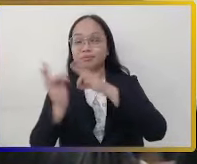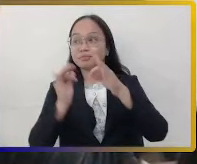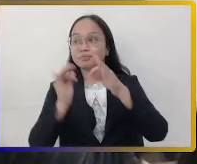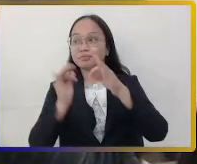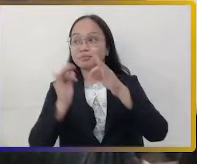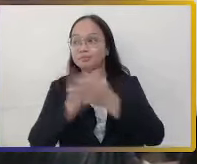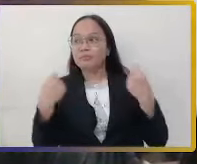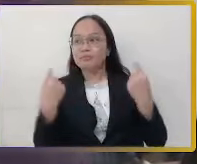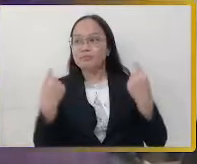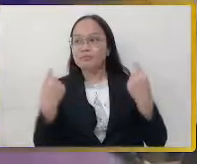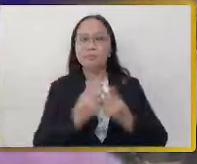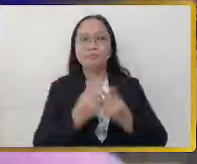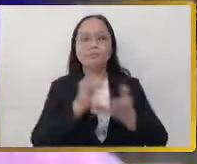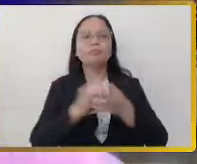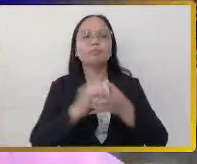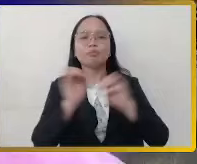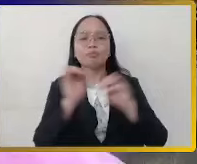mawawala na siya sa fellowship.